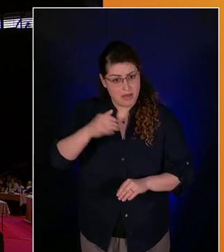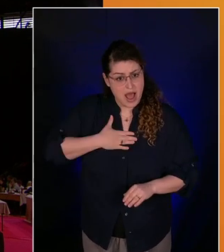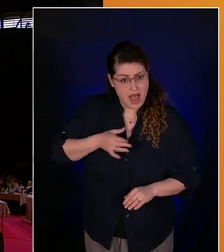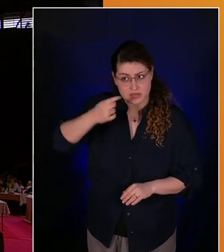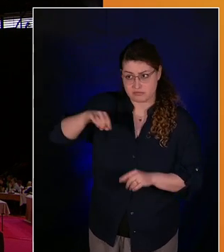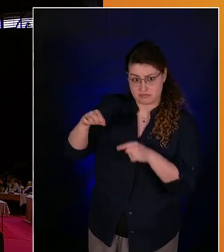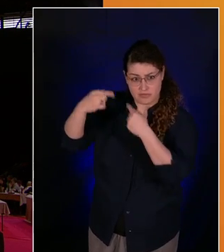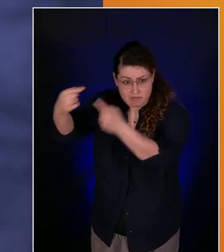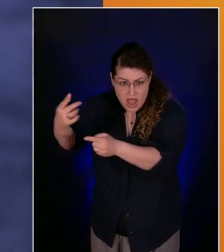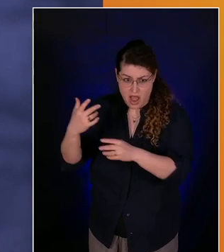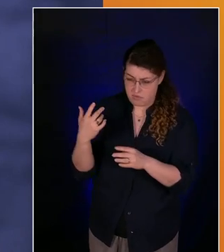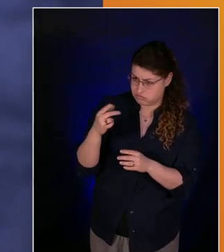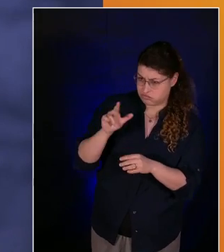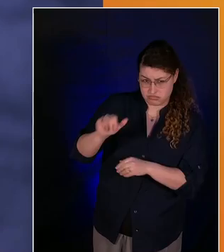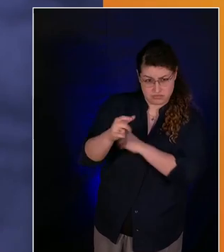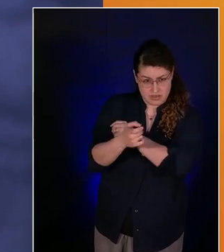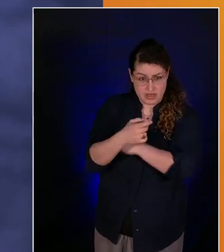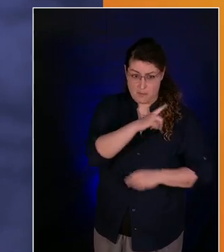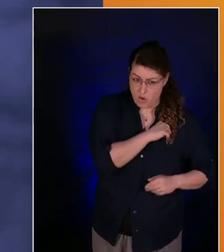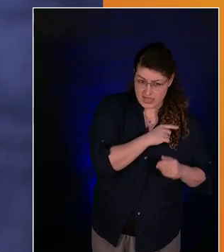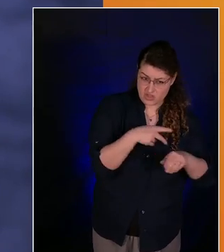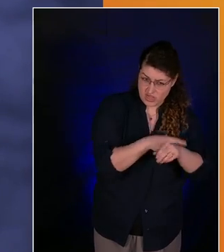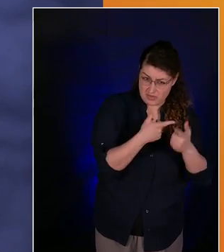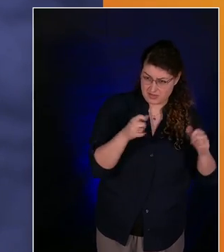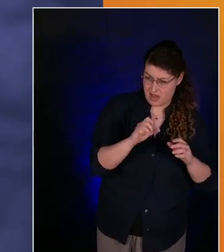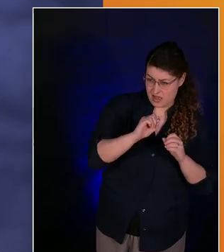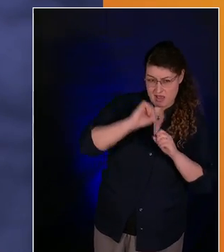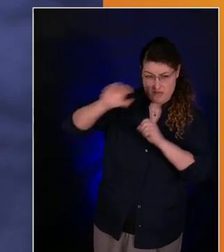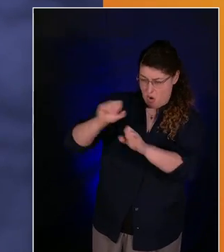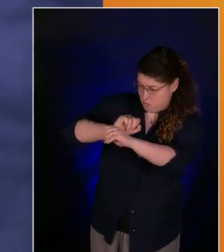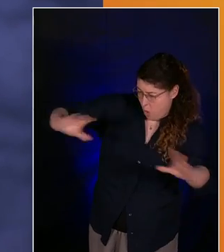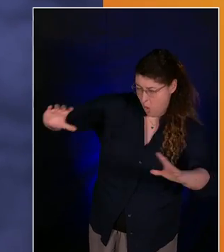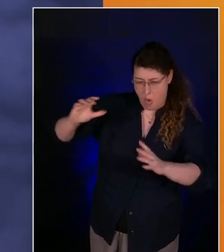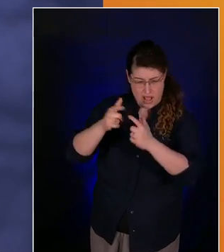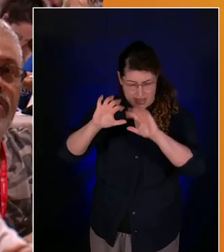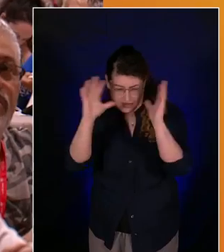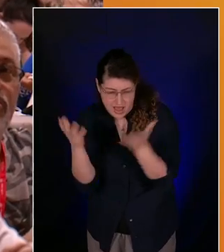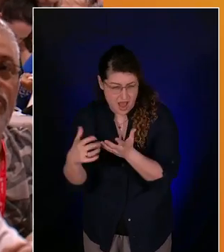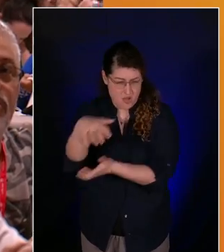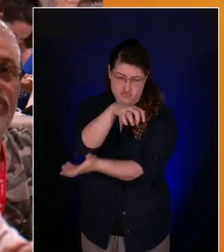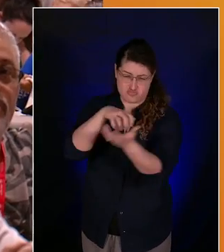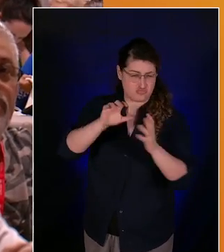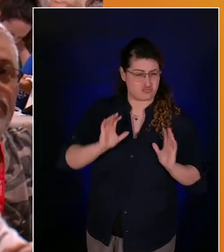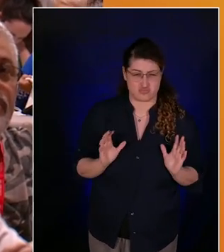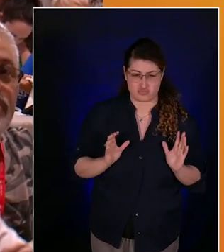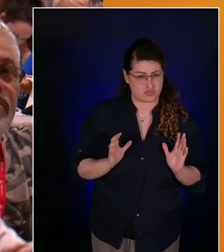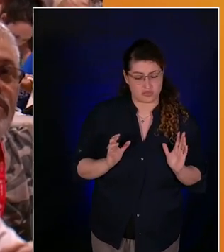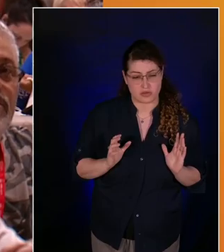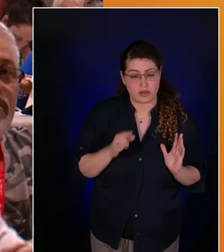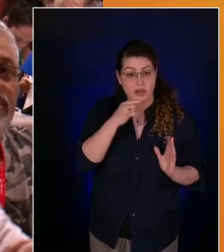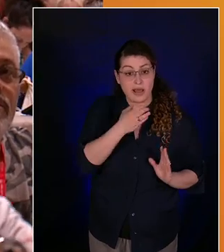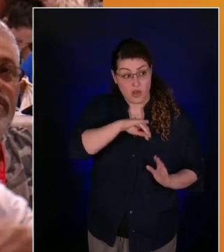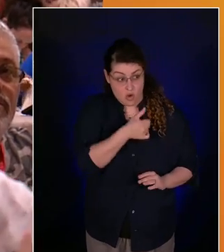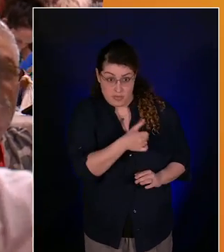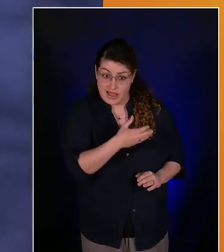Nasser gazer violemment par nos forces de l'ordre mais quel ordre ils sont responsable dans la